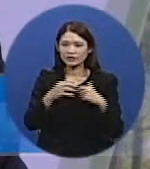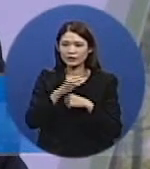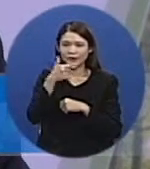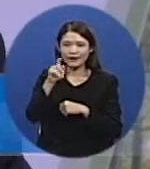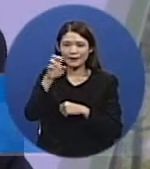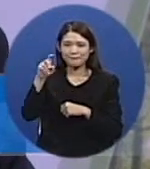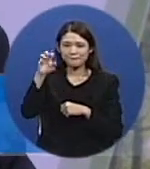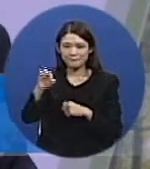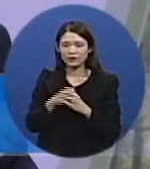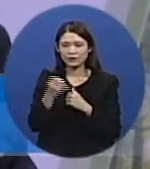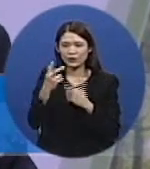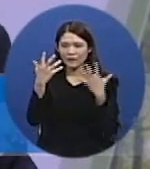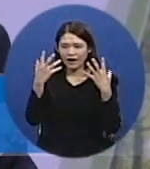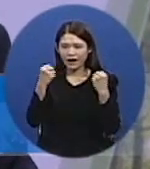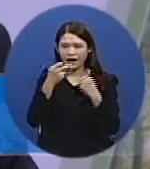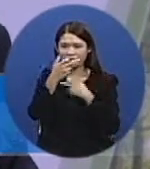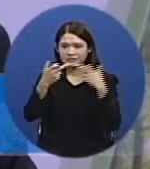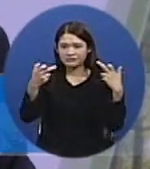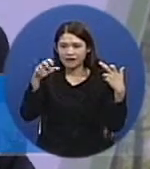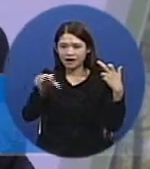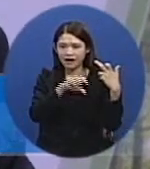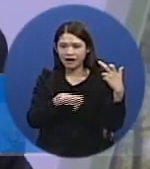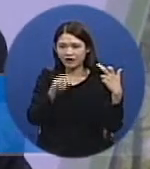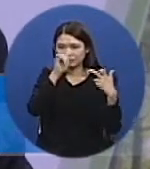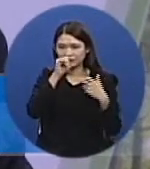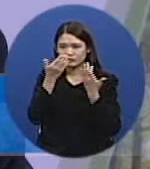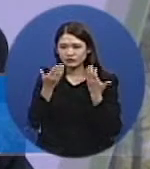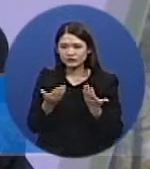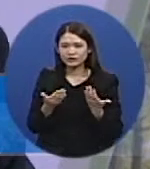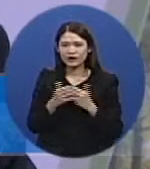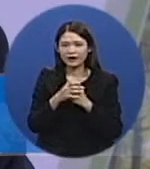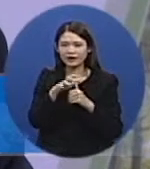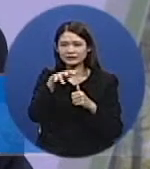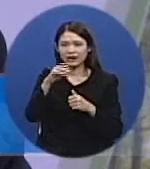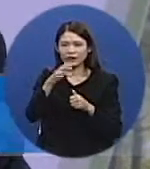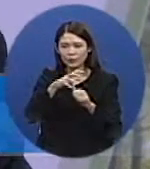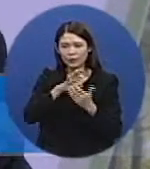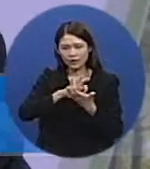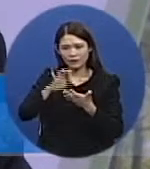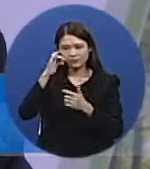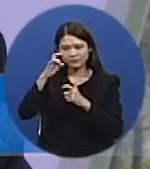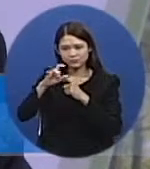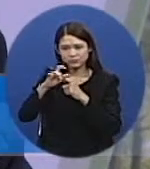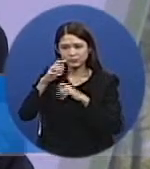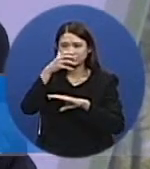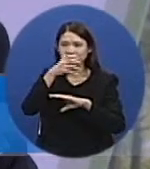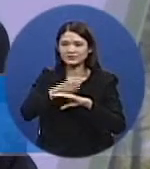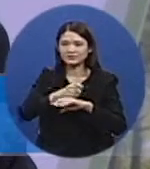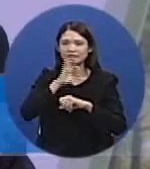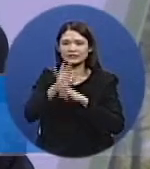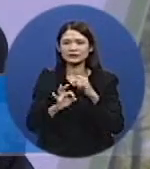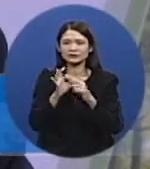가평을 비롯해서 많은 산들도 있고 이런 휴양 자원이 좋은데 이걸 어떻게 활용할 것인가 고민한 끝에